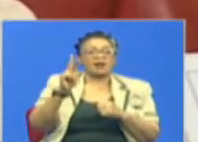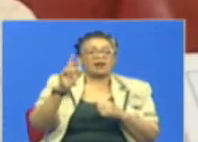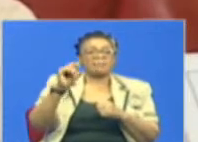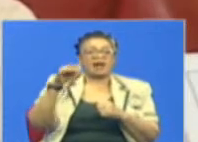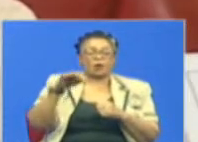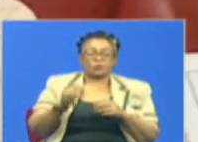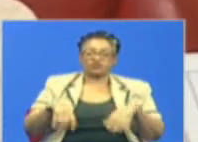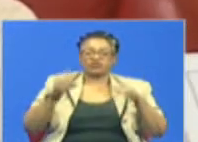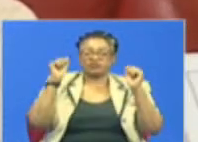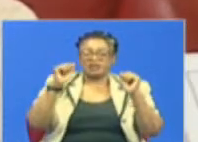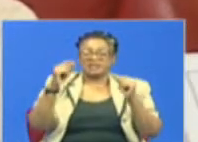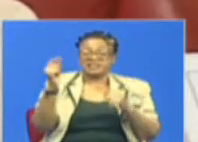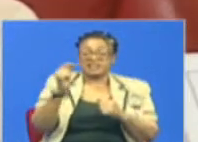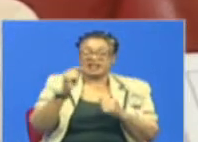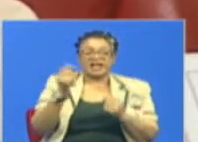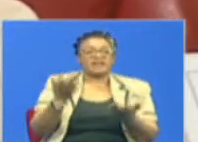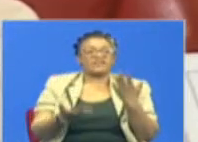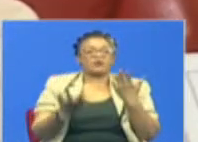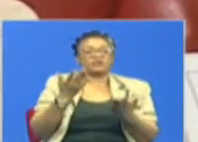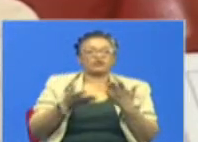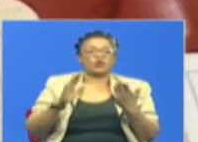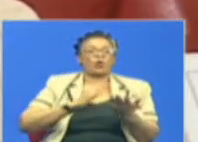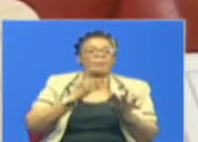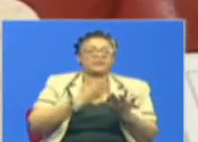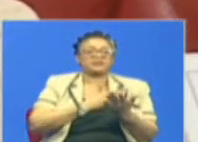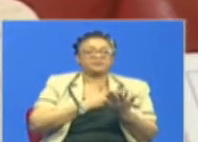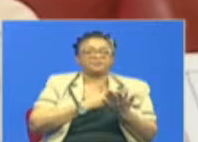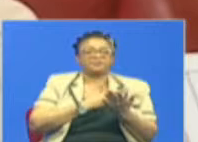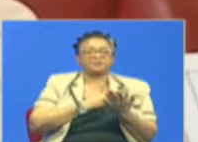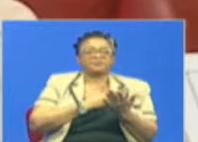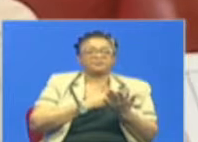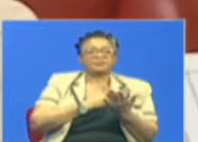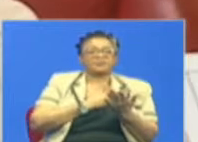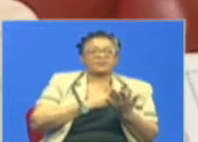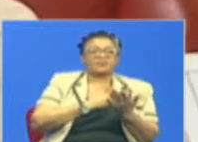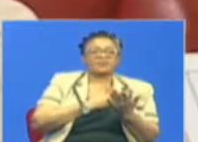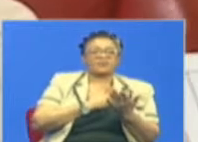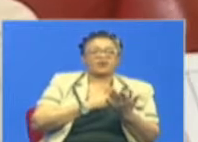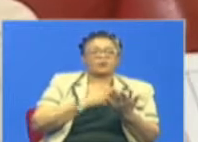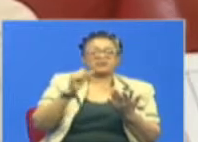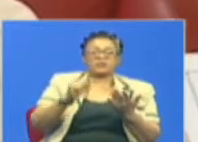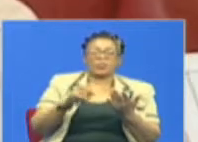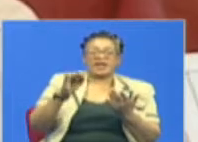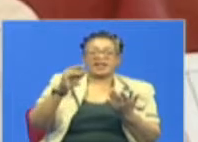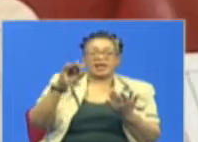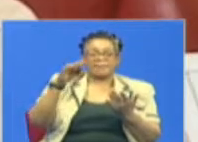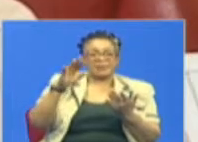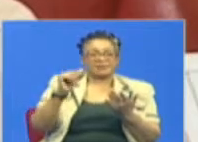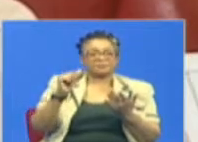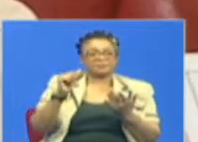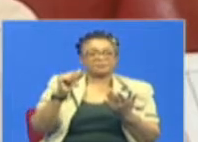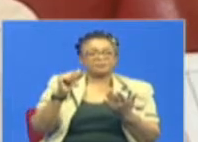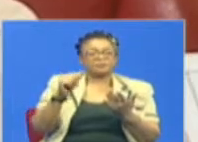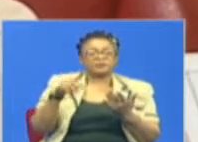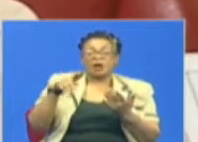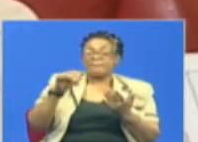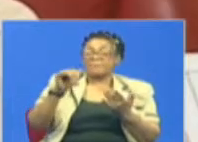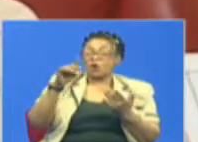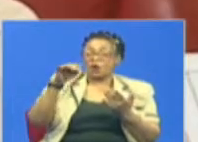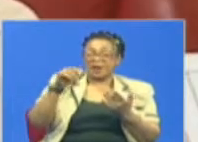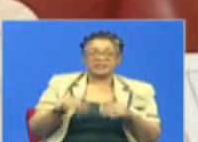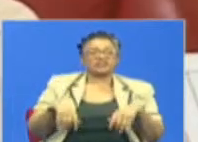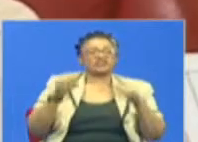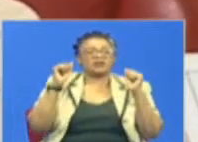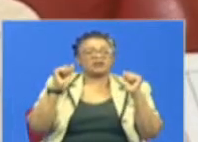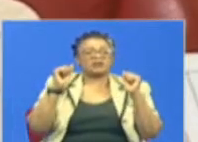tenders and evaluation committees that dealt with waterworks for South Ngariama. Pauline Kamau chaired the one